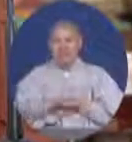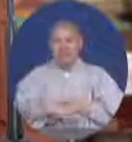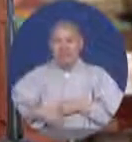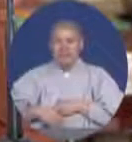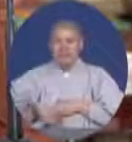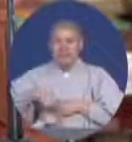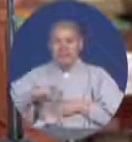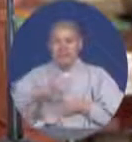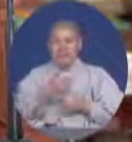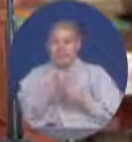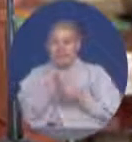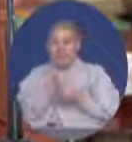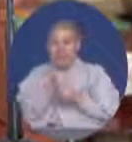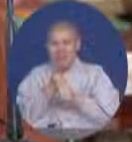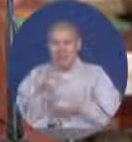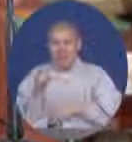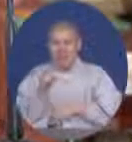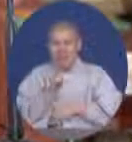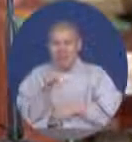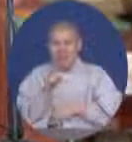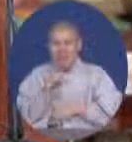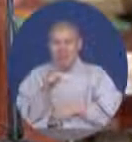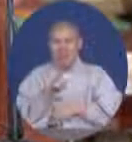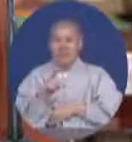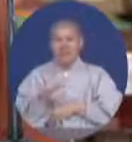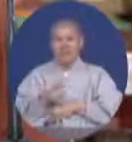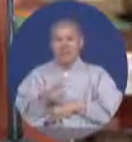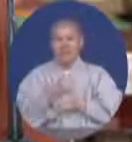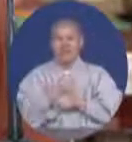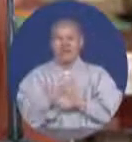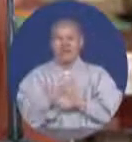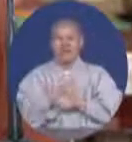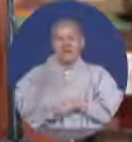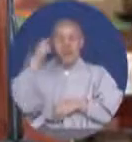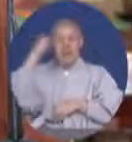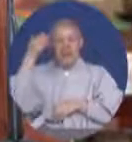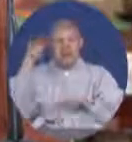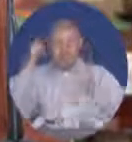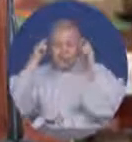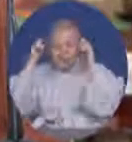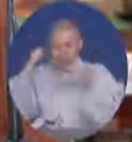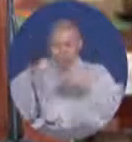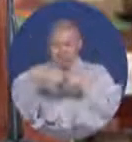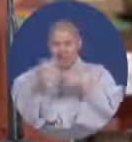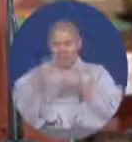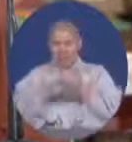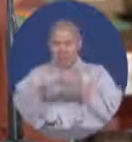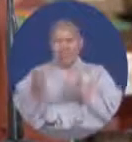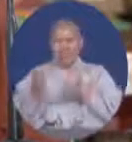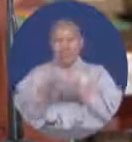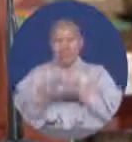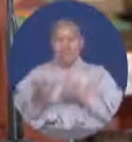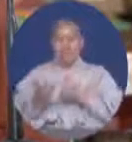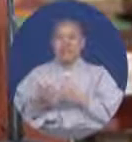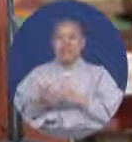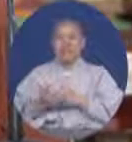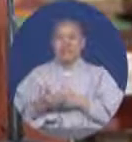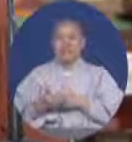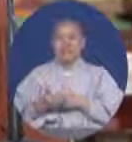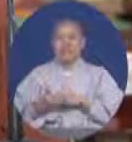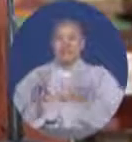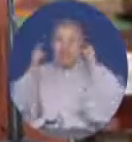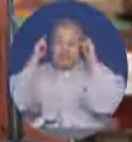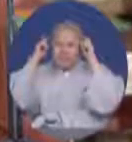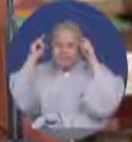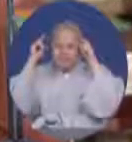차지해서 어디 쓸 거냐고. 이런 참 어리석어 빠져. 이 짓을 한단 말이에요. 그러니까 이게 치혹이